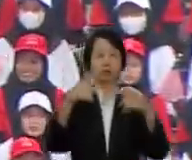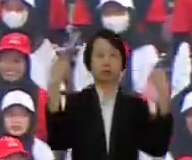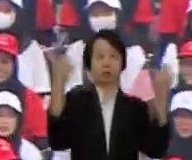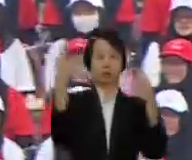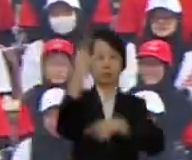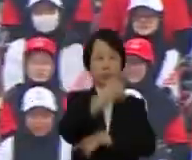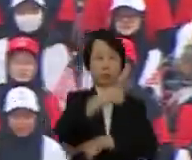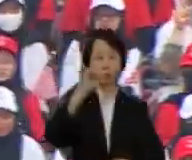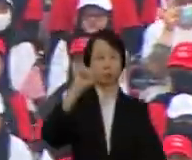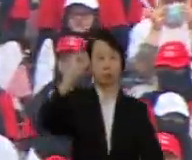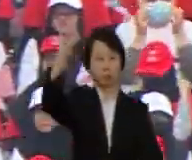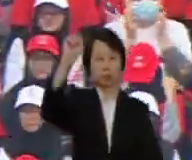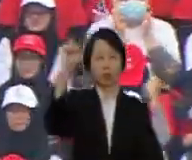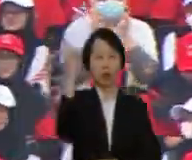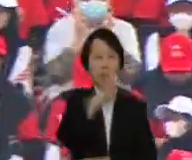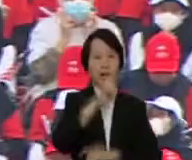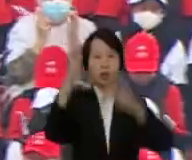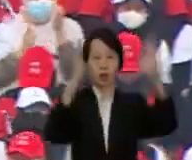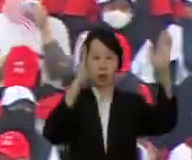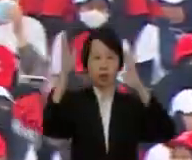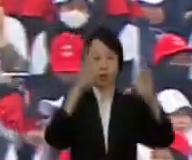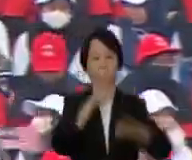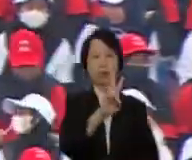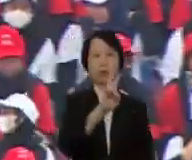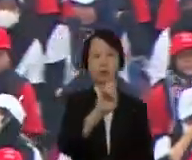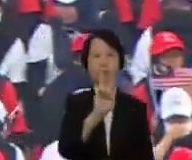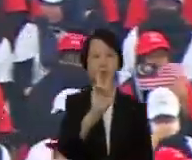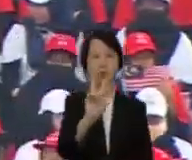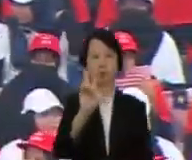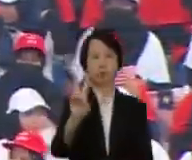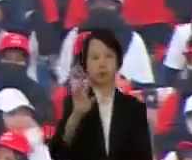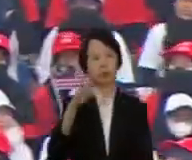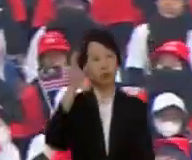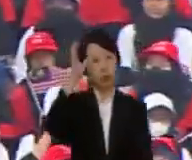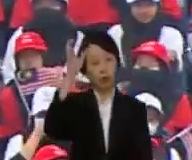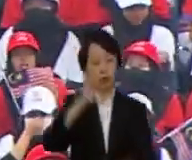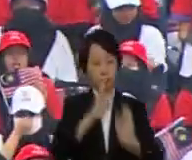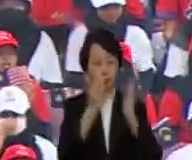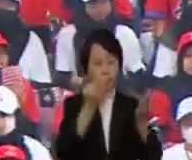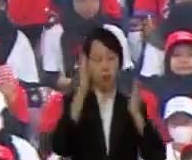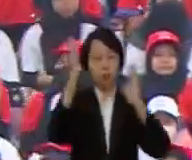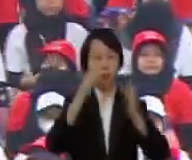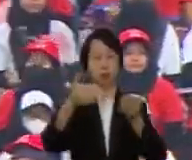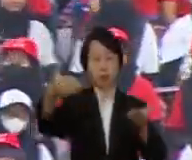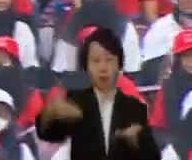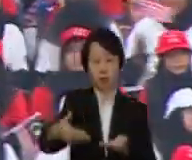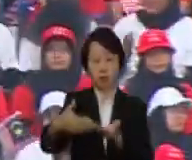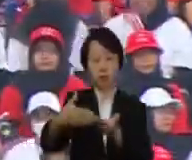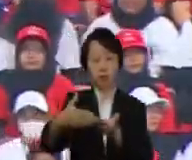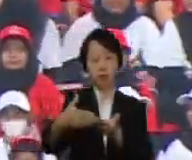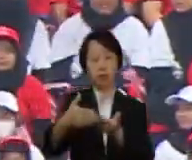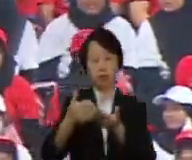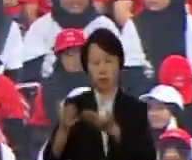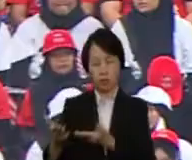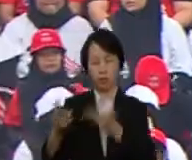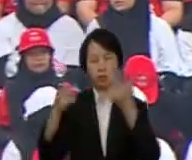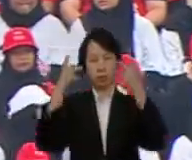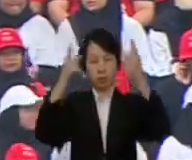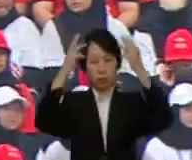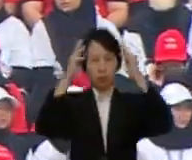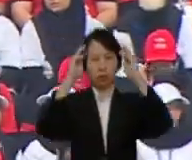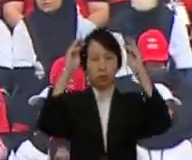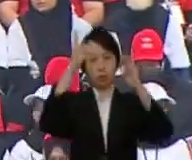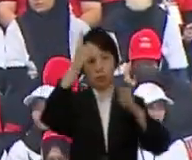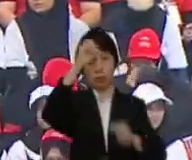Hari Kebangsaan dan Hari Malaysia 2022. Konsep keluarga Malaysia yang diperkenalkan oleh Yang Amat Berhormat Perdana